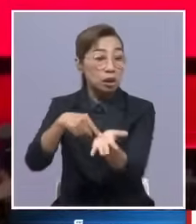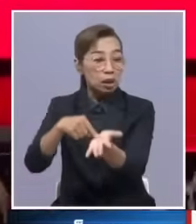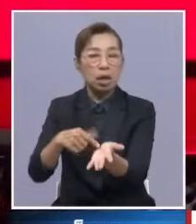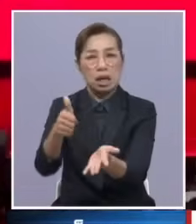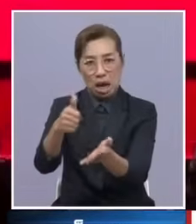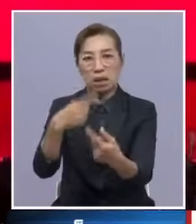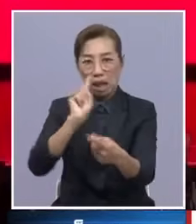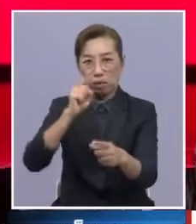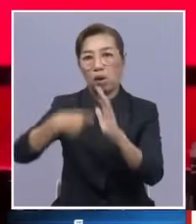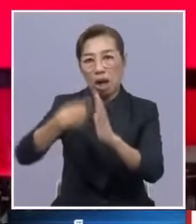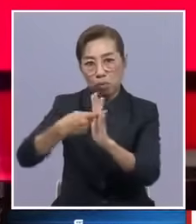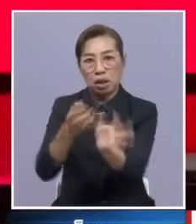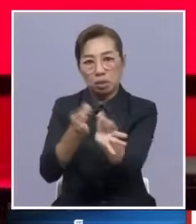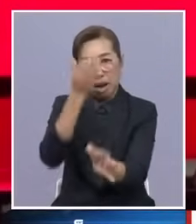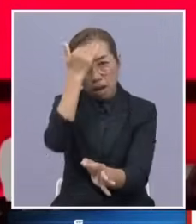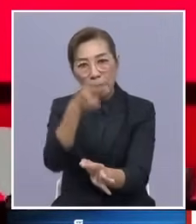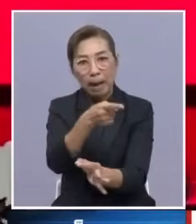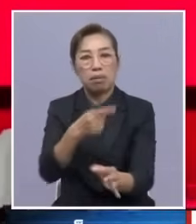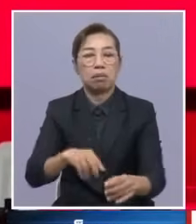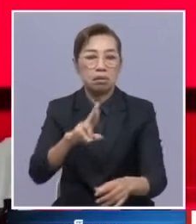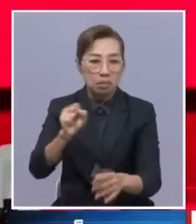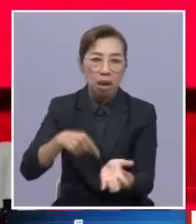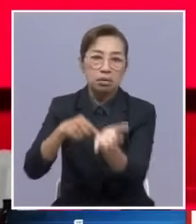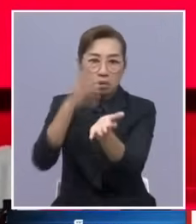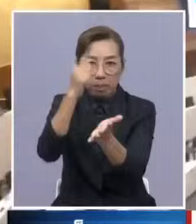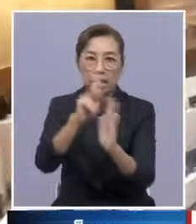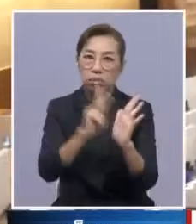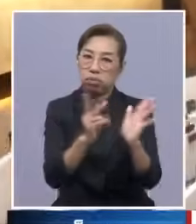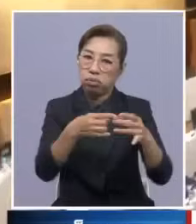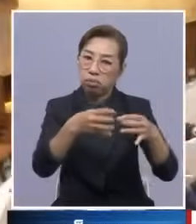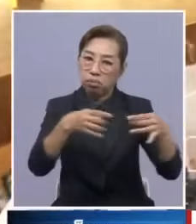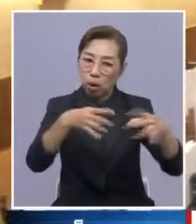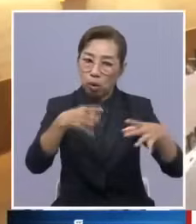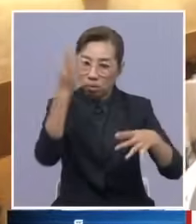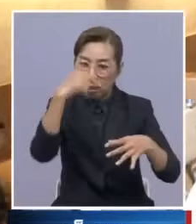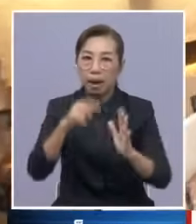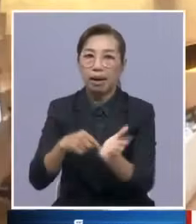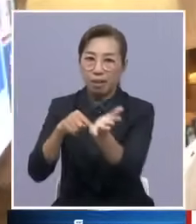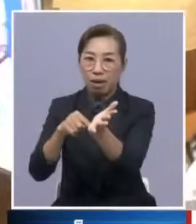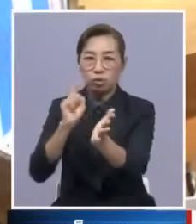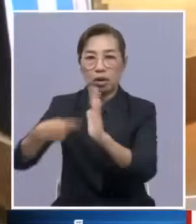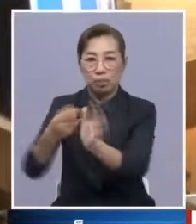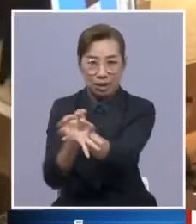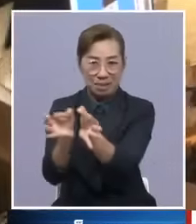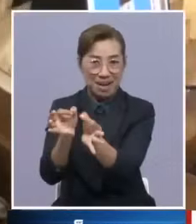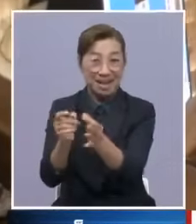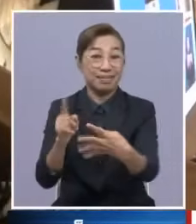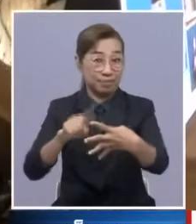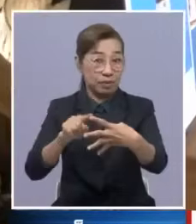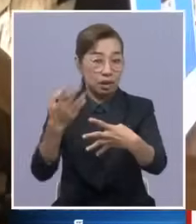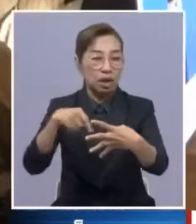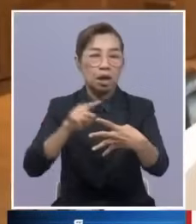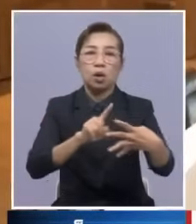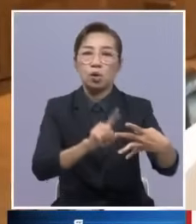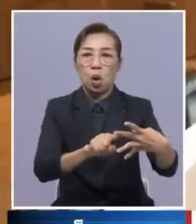มอันนี้แค่เป็นด่านแรกนะเรื่องของพรบเงินกู้นะคะก็เป็นศึกใหญ่แล้วอีกด่านนึงหนักหนาเหมือนกันเรื่องของพรบงบประม